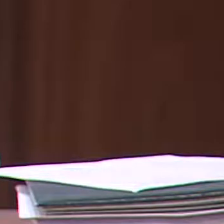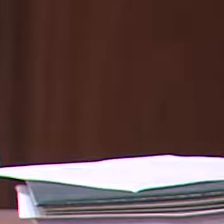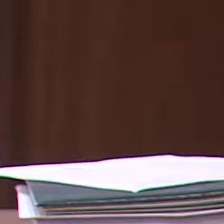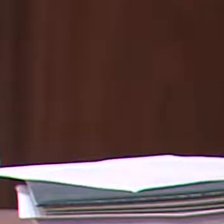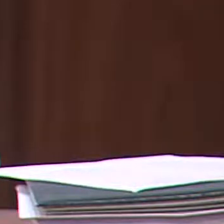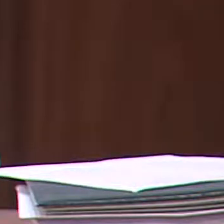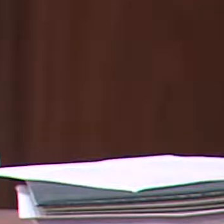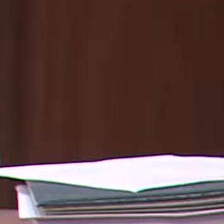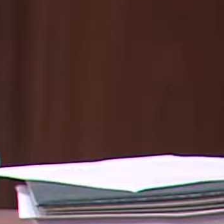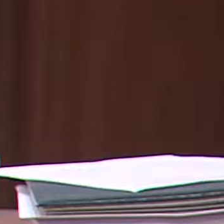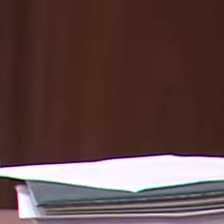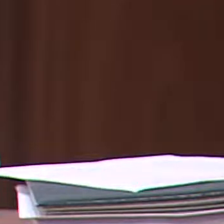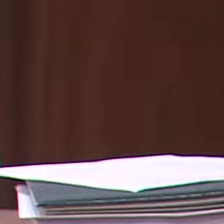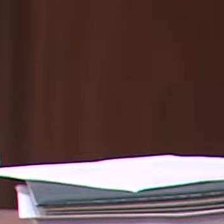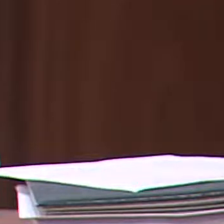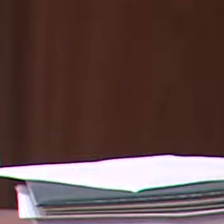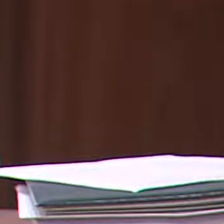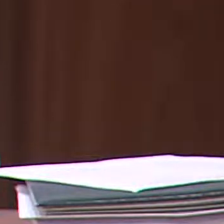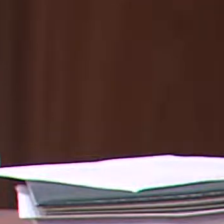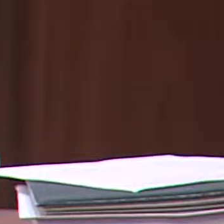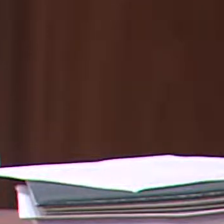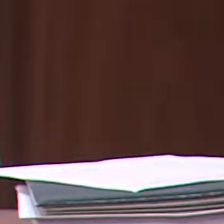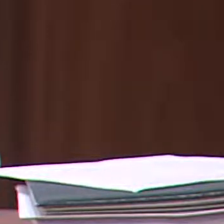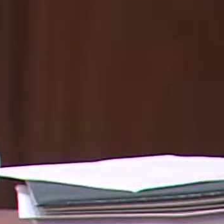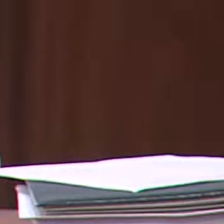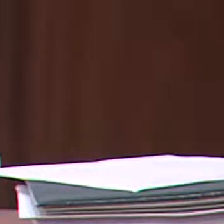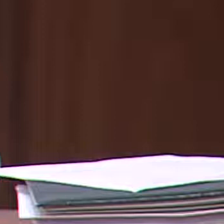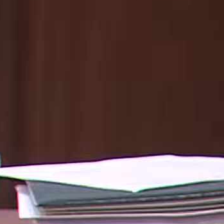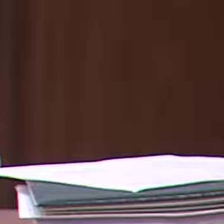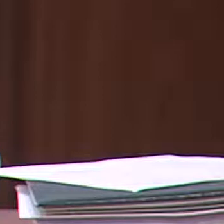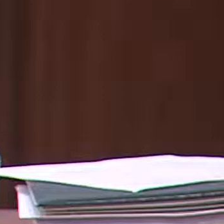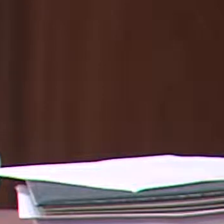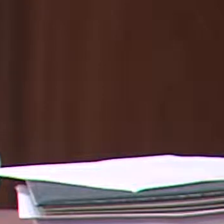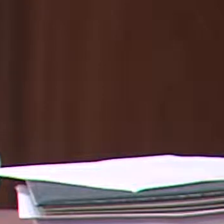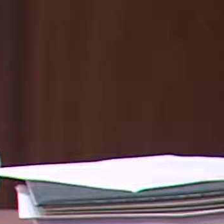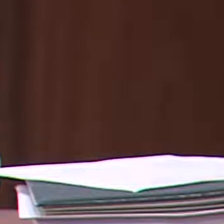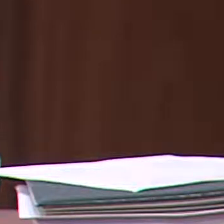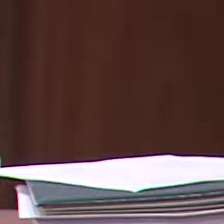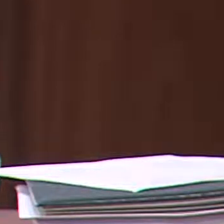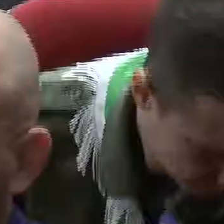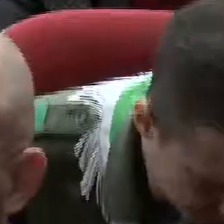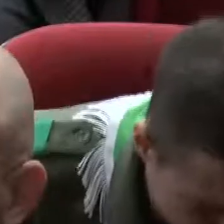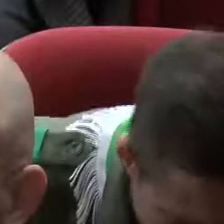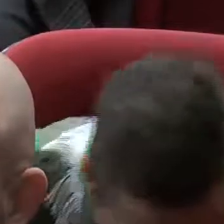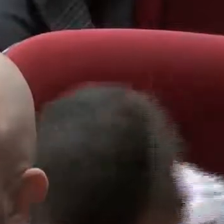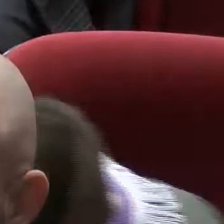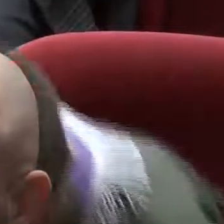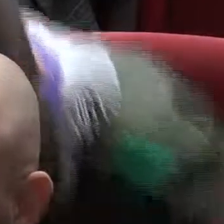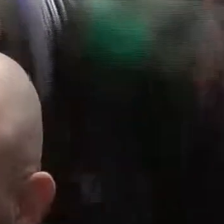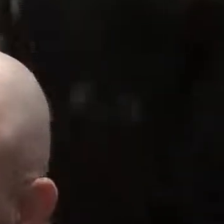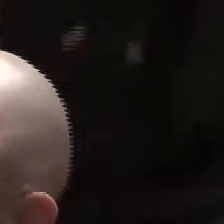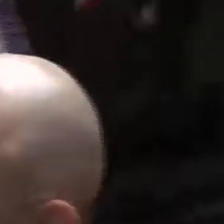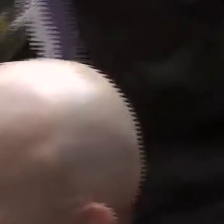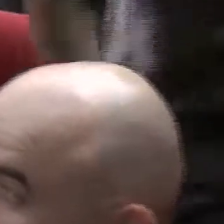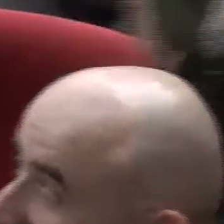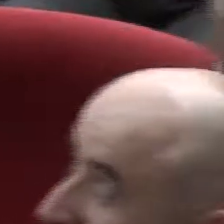imienia Stanisława Staszica wraz z harcerzem Krzysztofem Rzymskim o wejście na scenę. Bardzo serdecznie proszę.